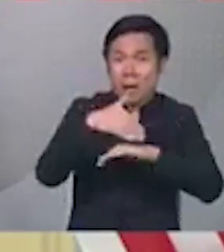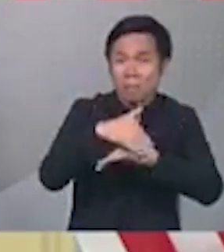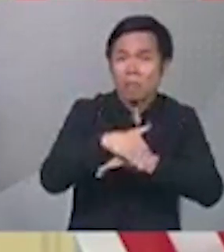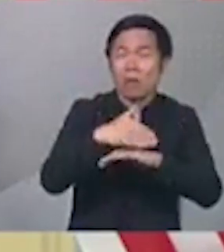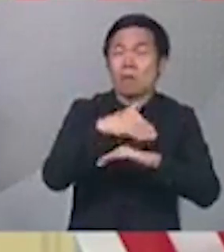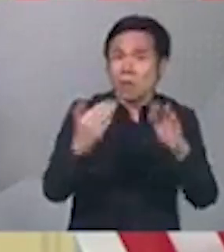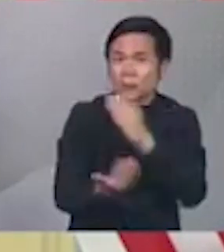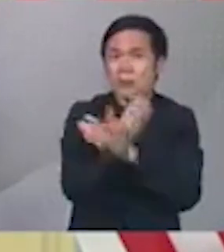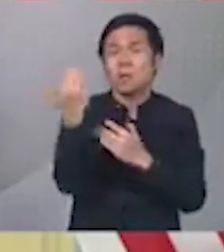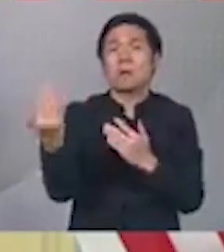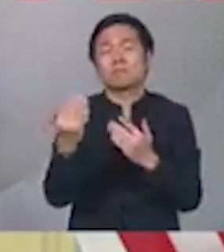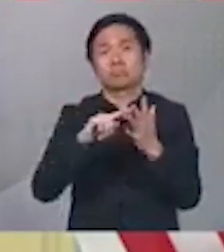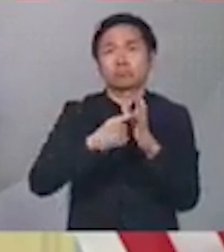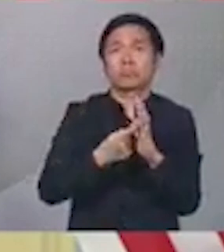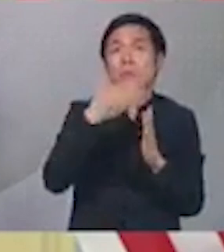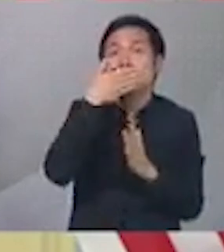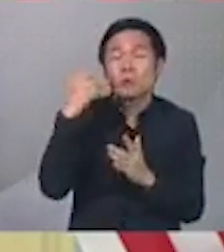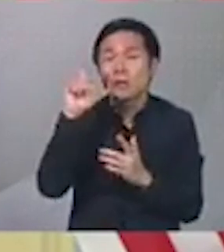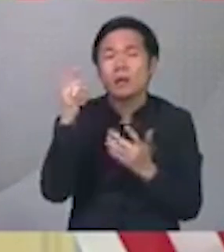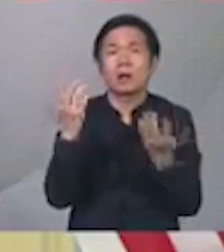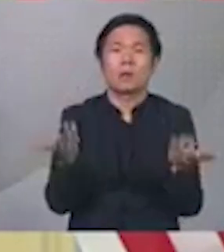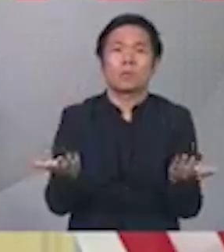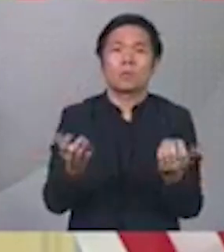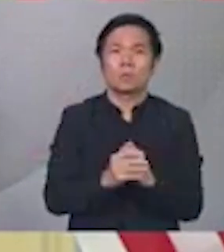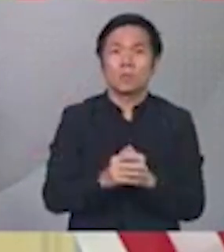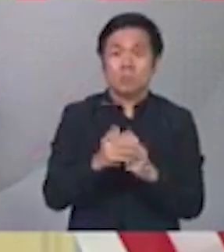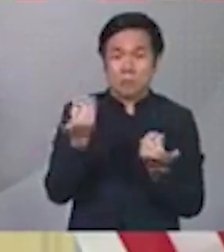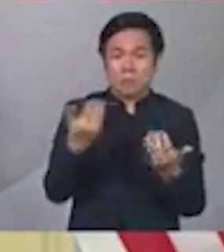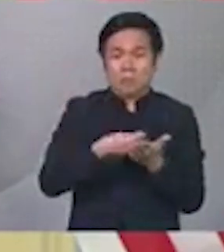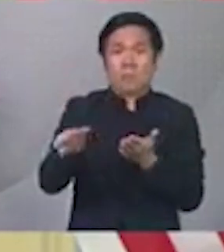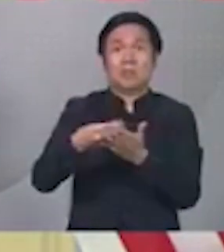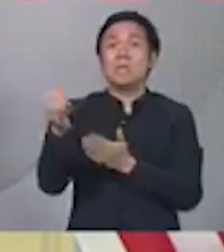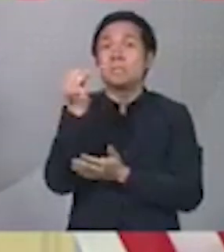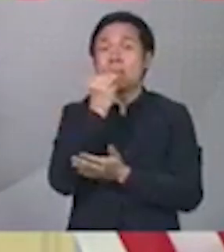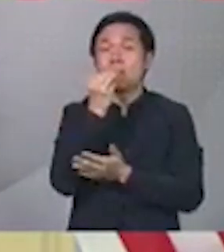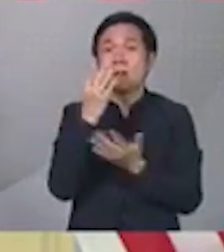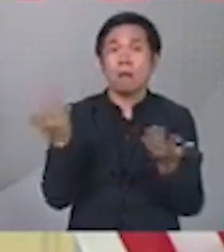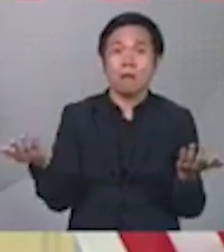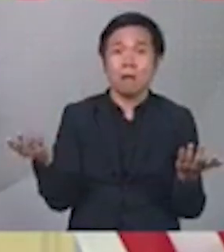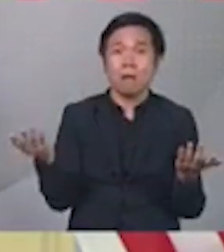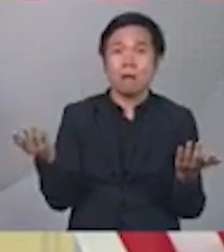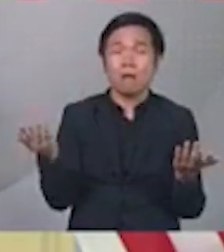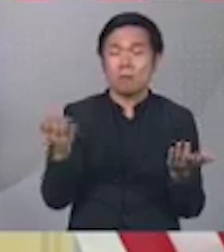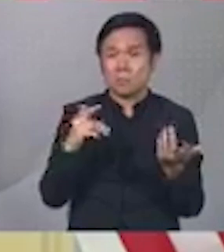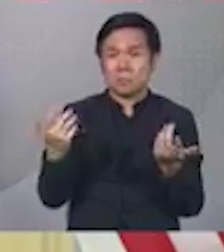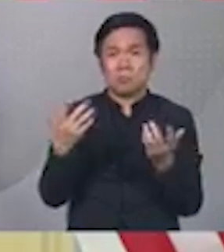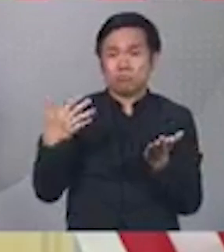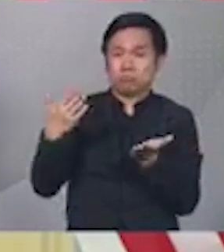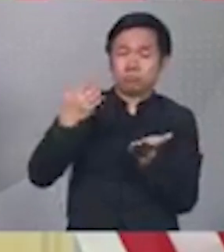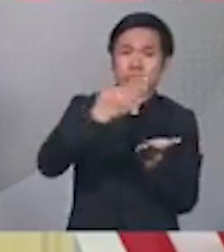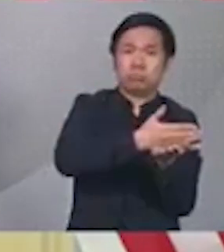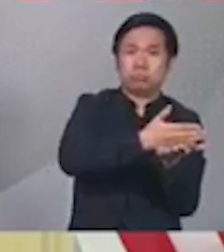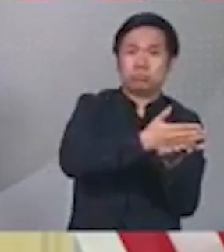Sebab mereka tidak boleh membeli makanan sepanjang perjalanan mereka mungkin hanya berhenti di arenar